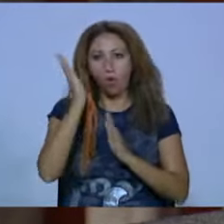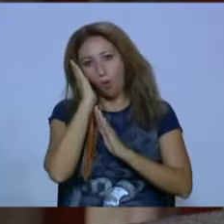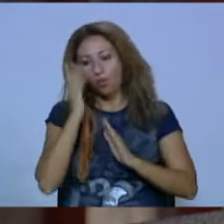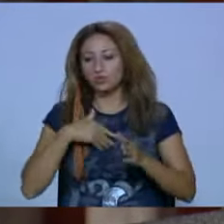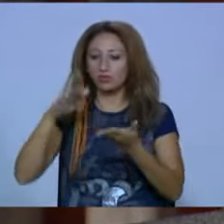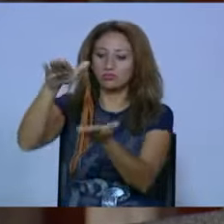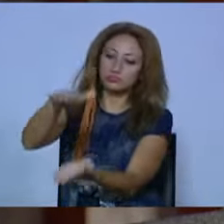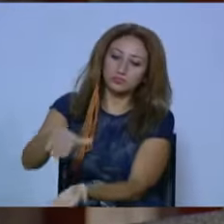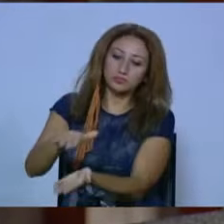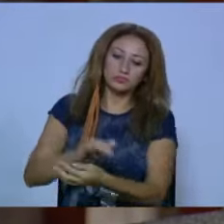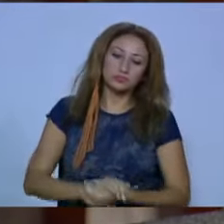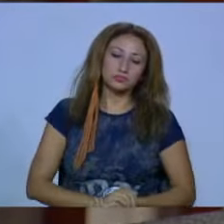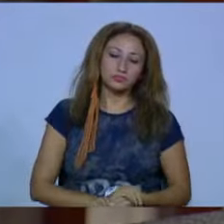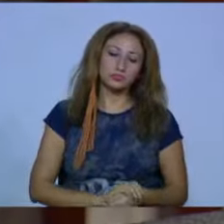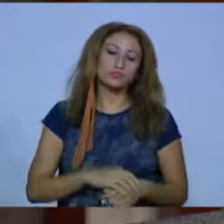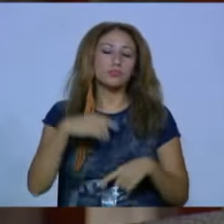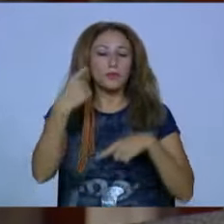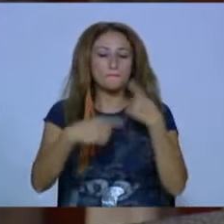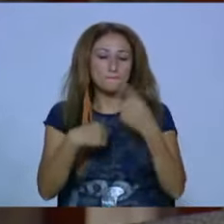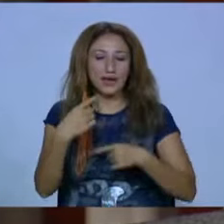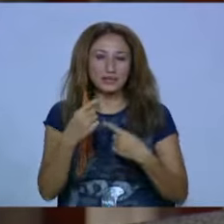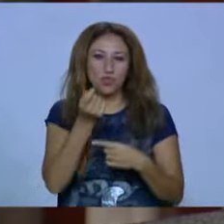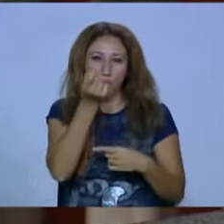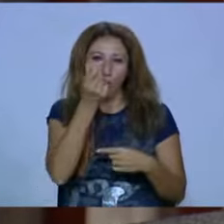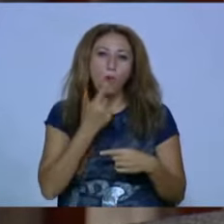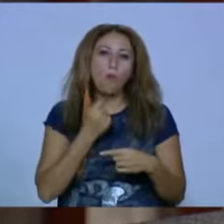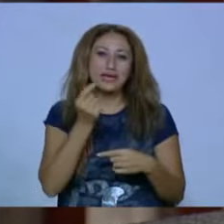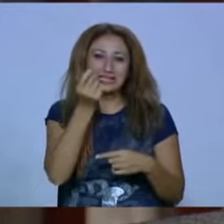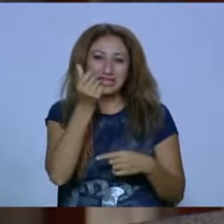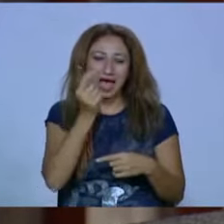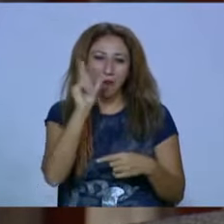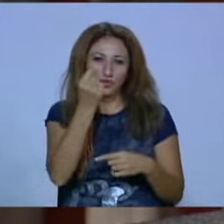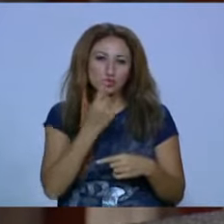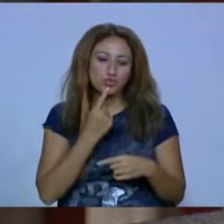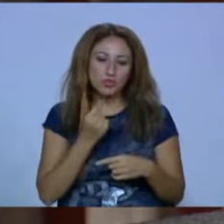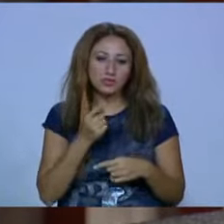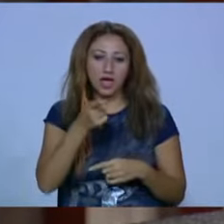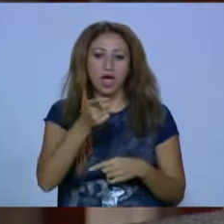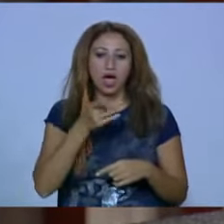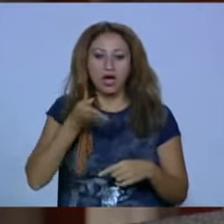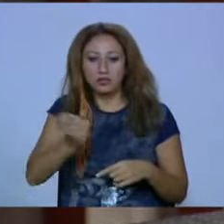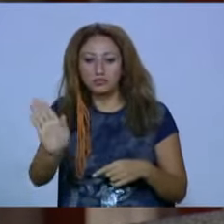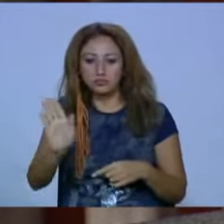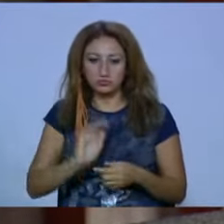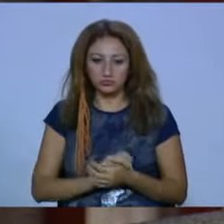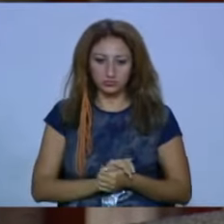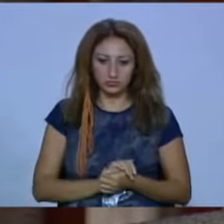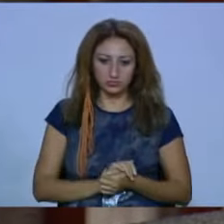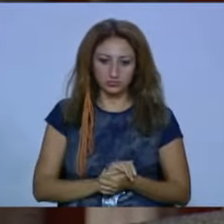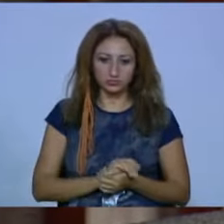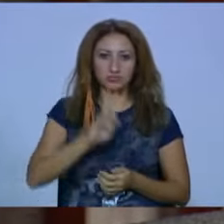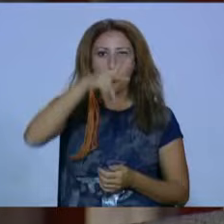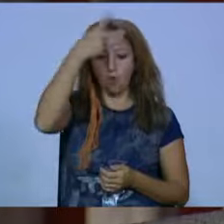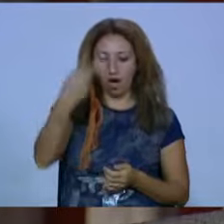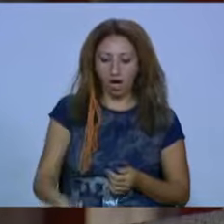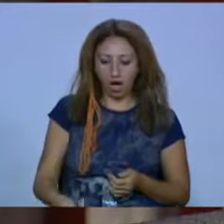بس بعديها بربع ساعه كده دخلت عليه الاوضه لقيته واقع على